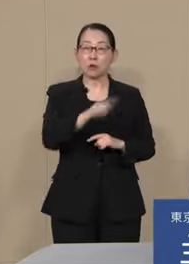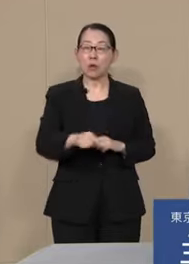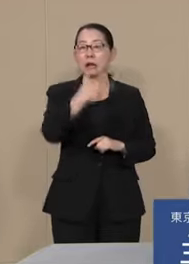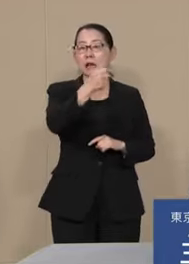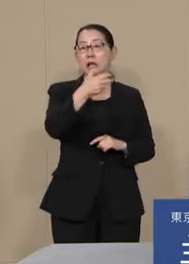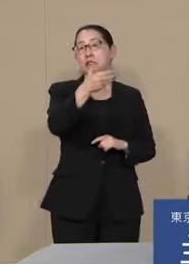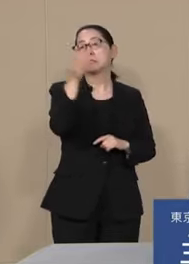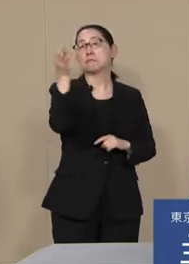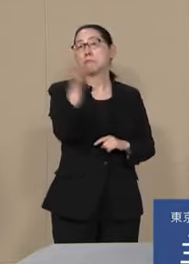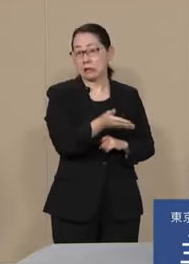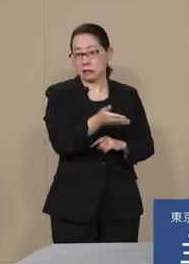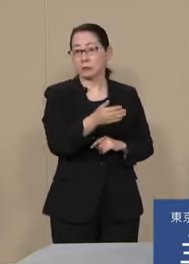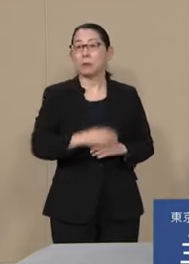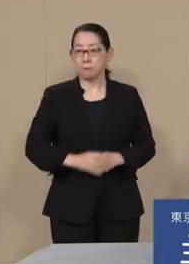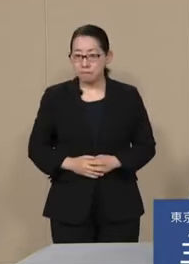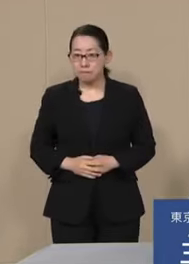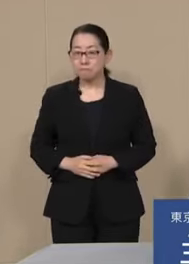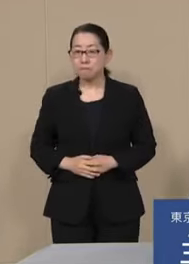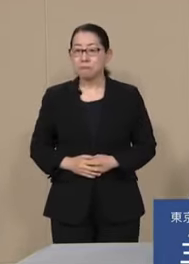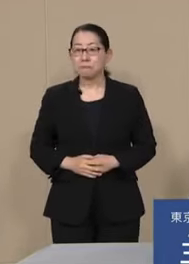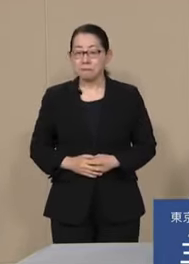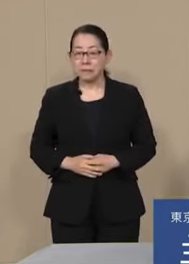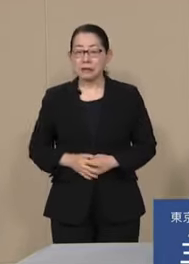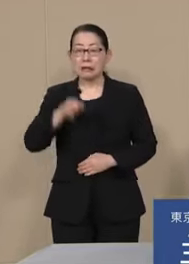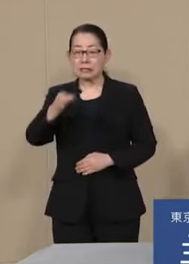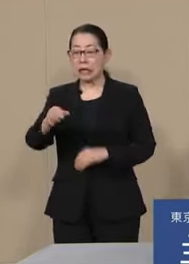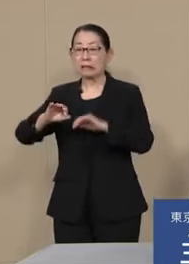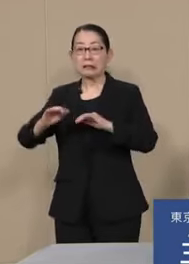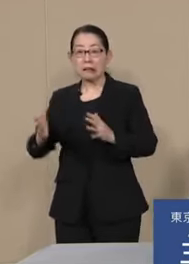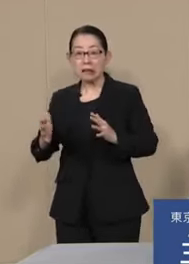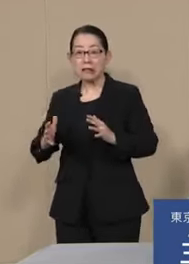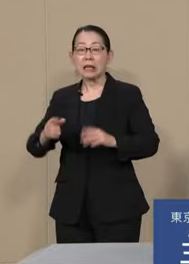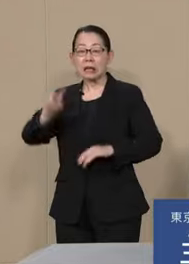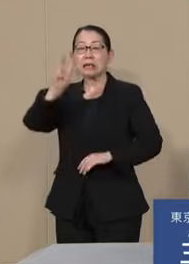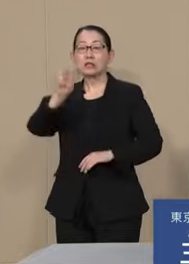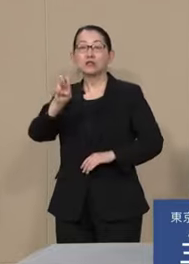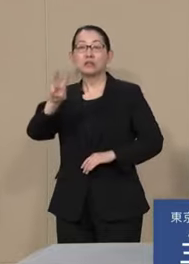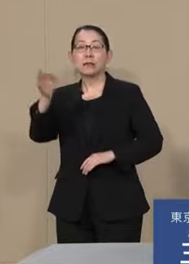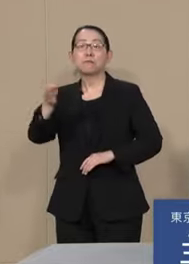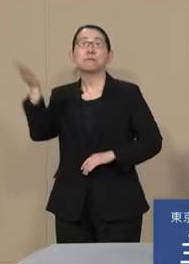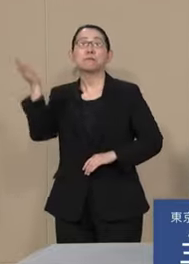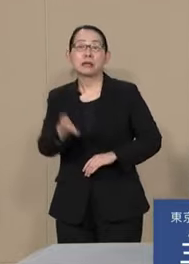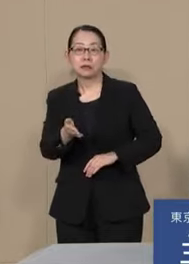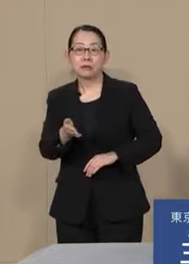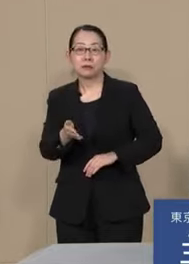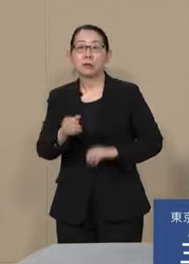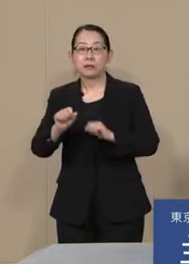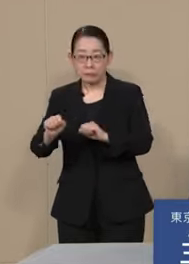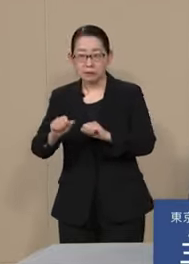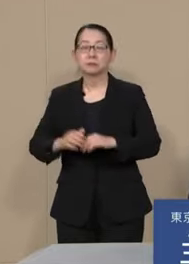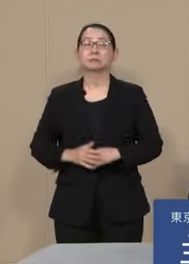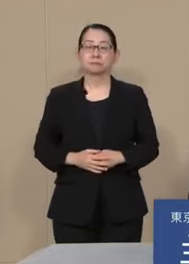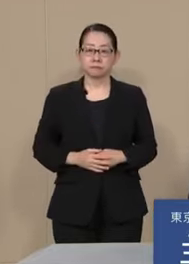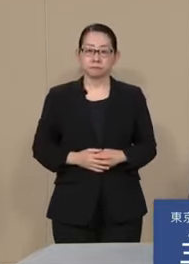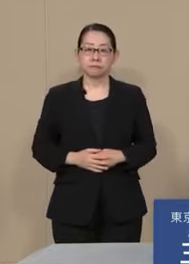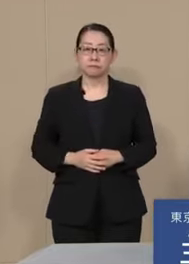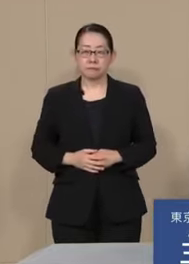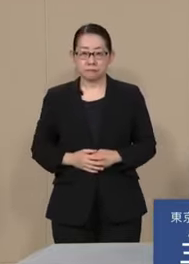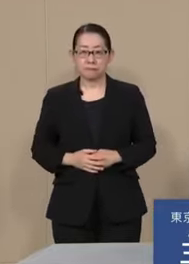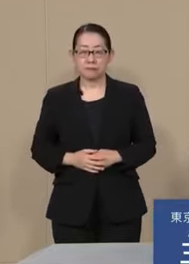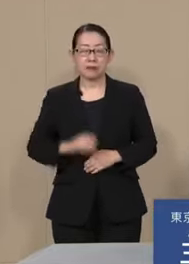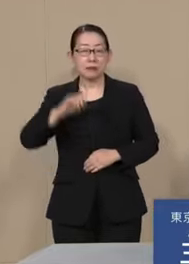78と言われてますつまり支払ってない人が22も言うことです